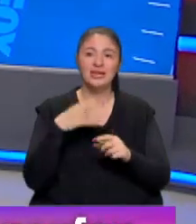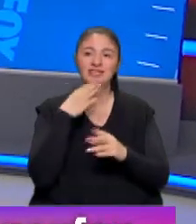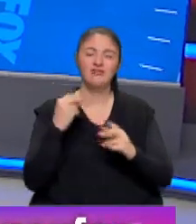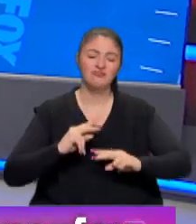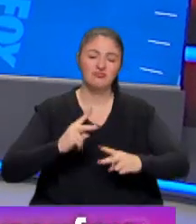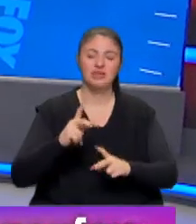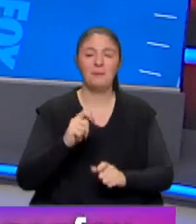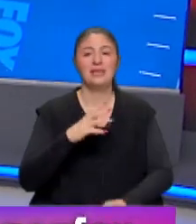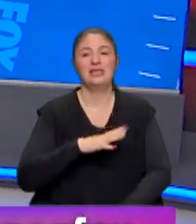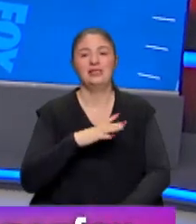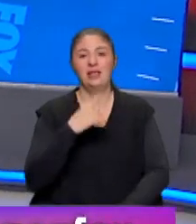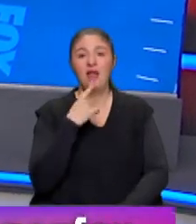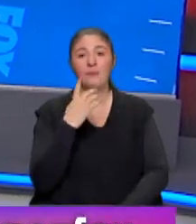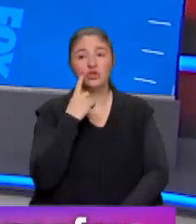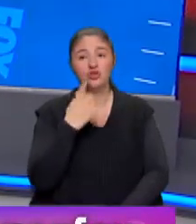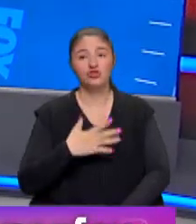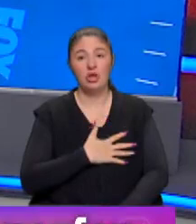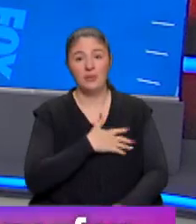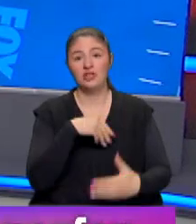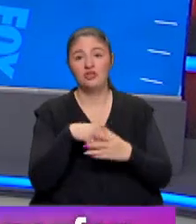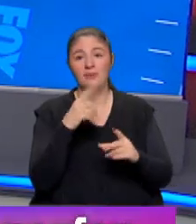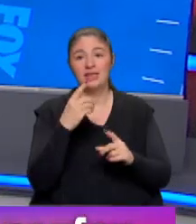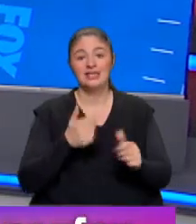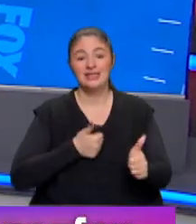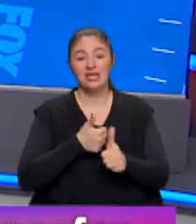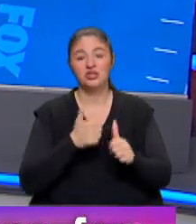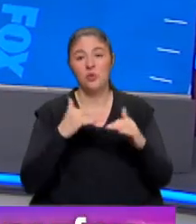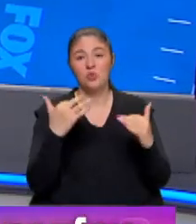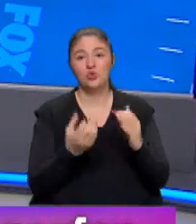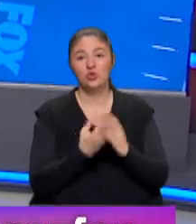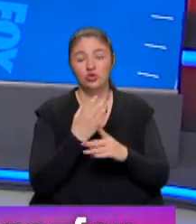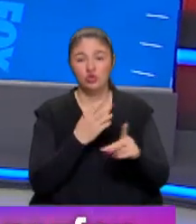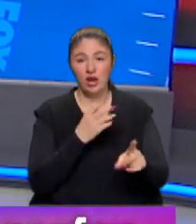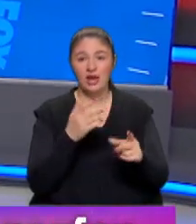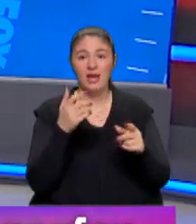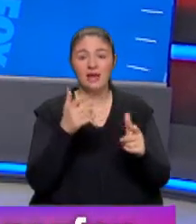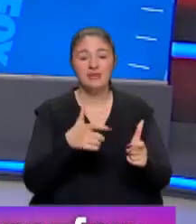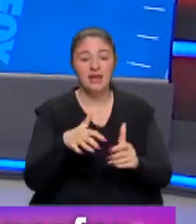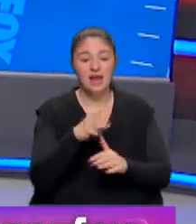gençlere bırakmak isteriz dediler. Ama Cumhuriyet Halk Partisi'nin içinde bir danışma kurulu kurulacak